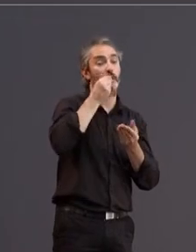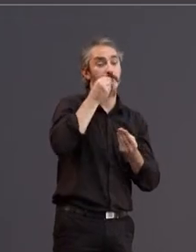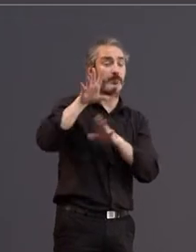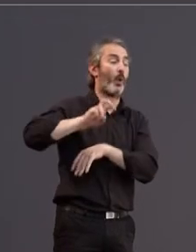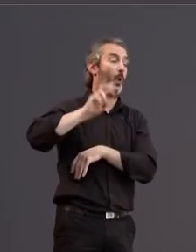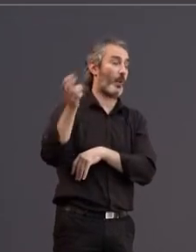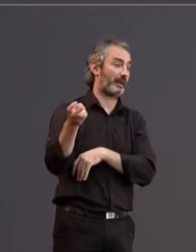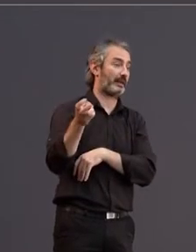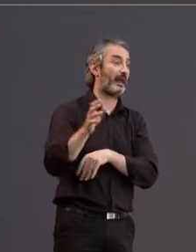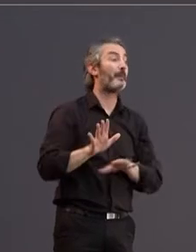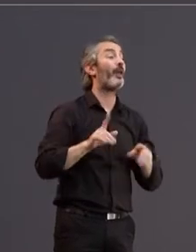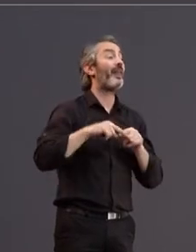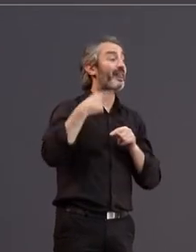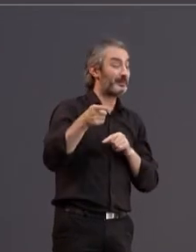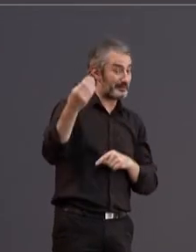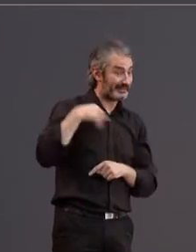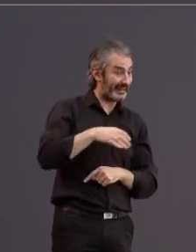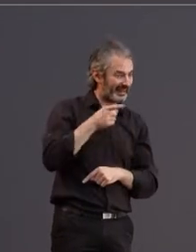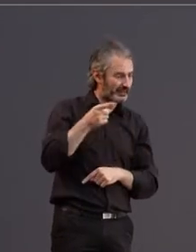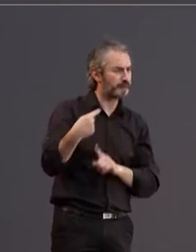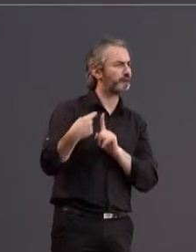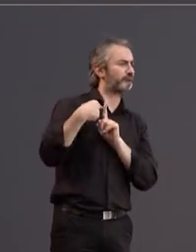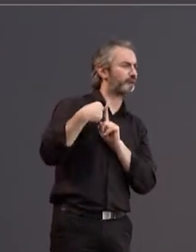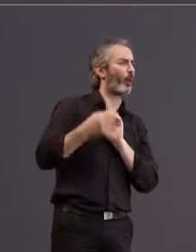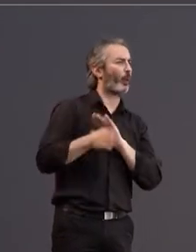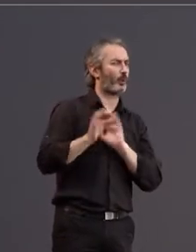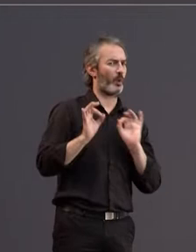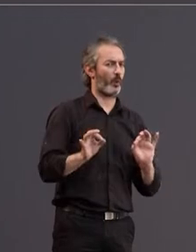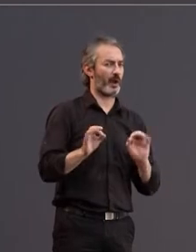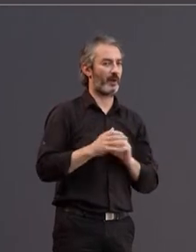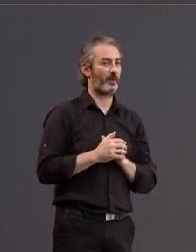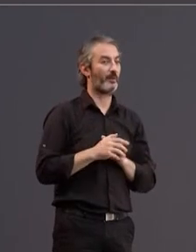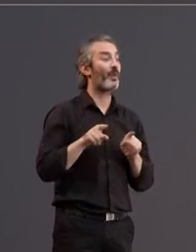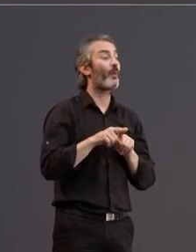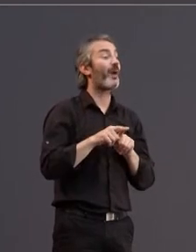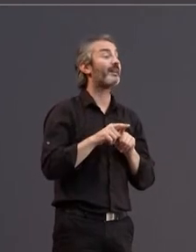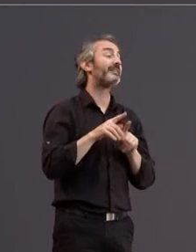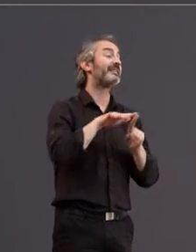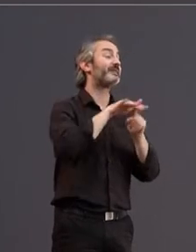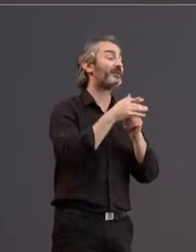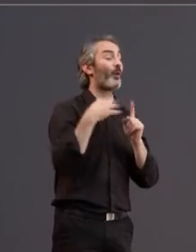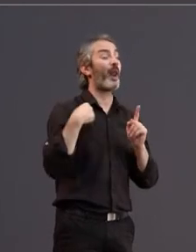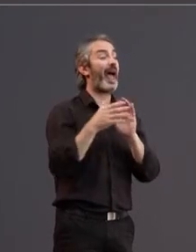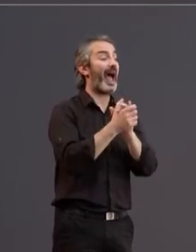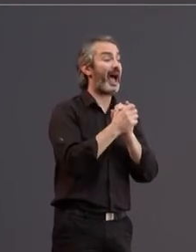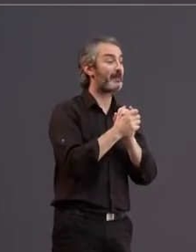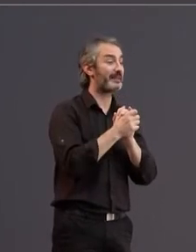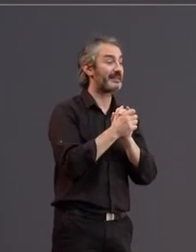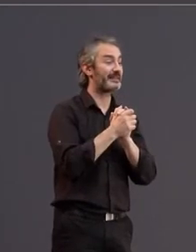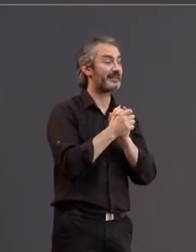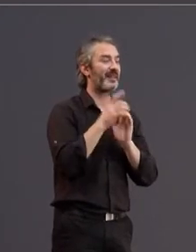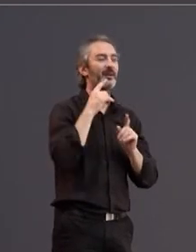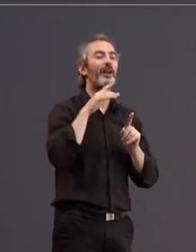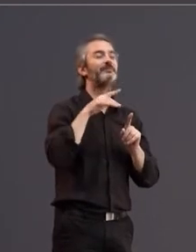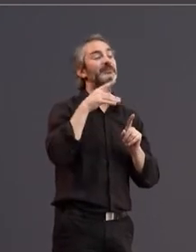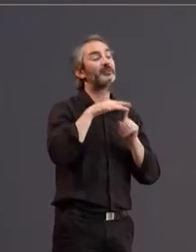miqueta a l'aire. Però després aquesta gent, aquests clients, van seguir allà. Com passa amb els moments, amb els amics, és en els mals moments on